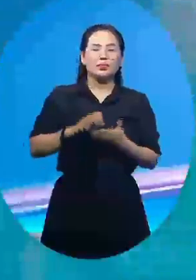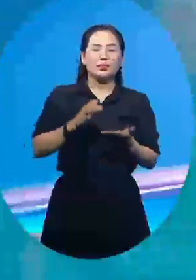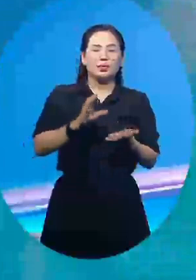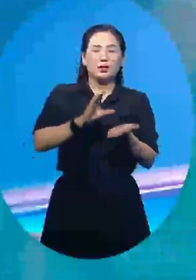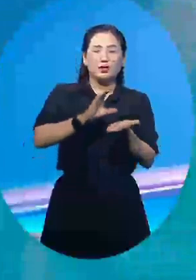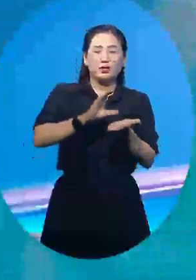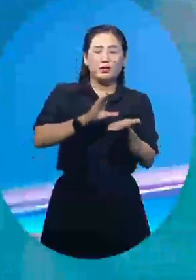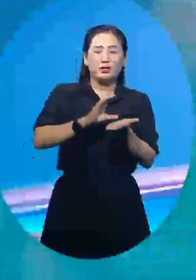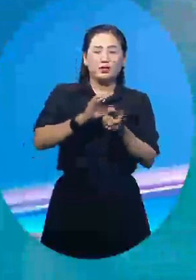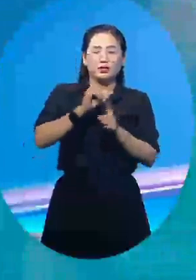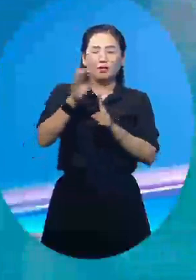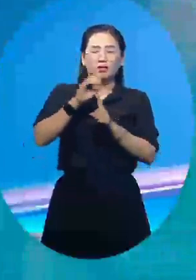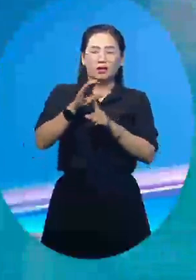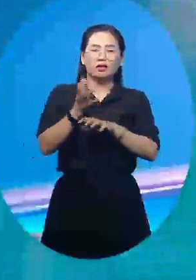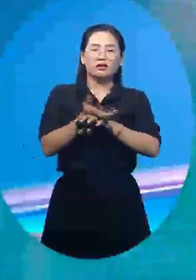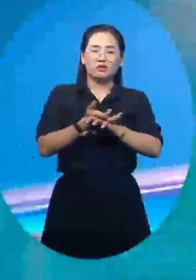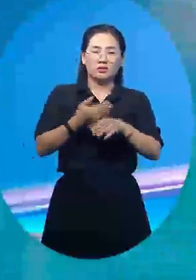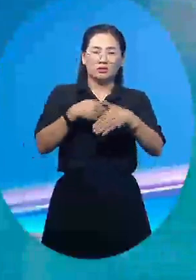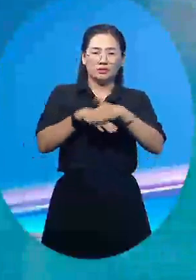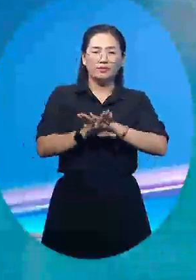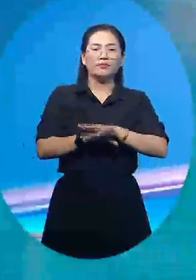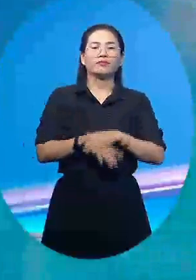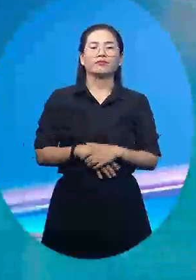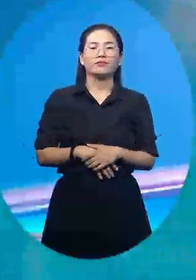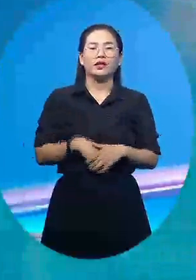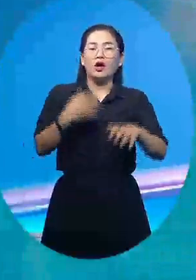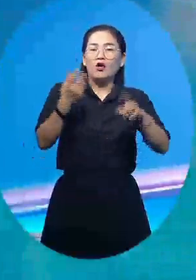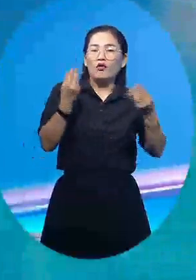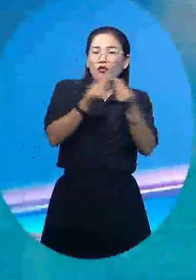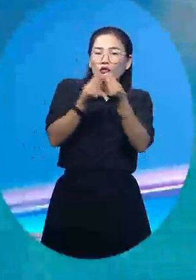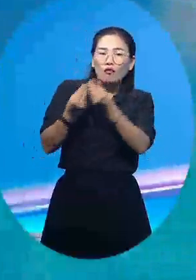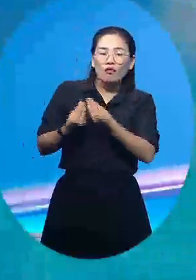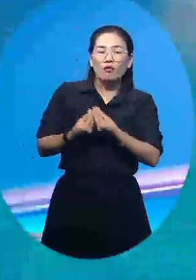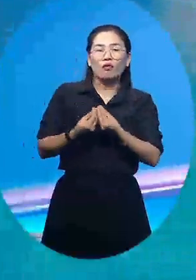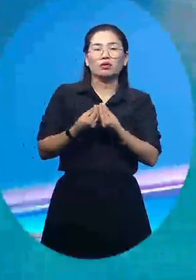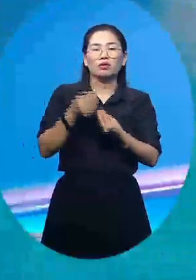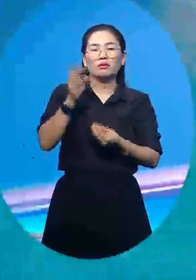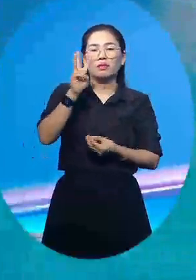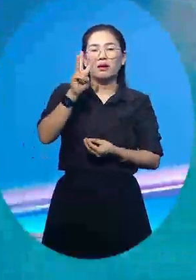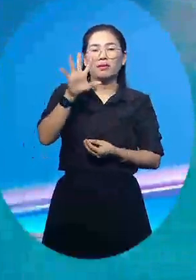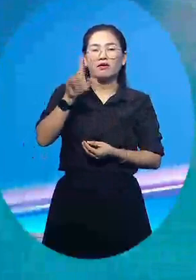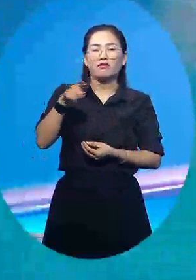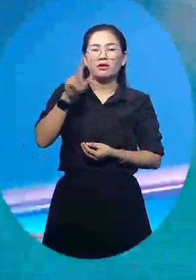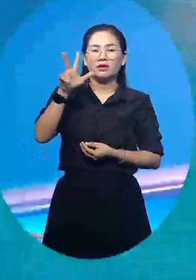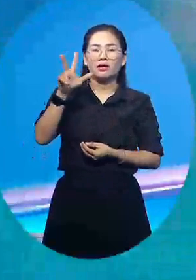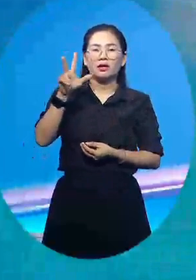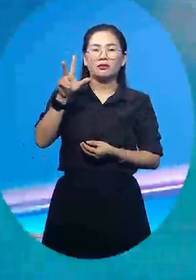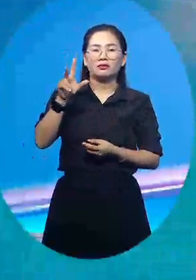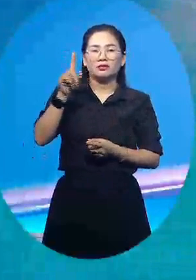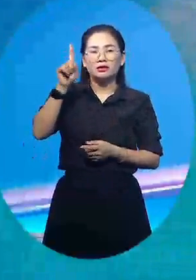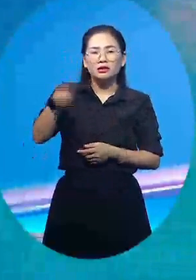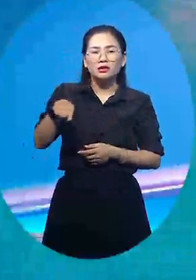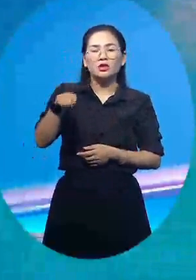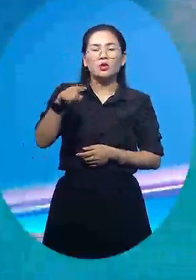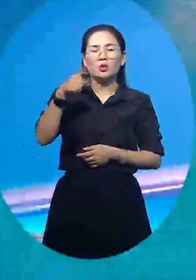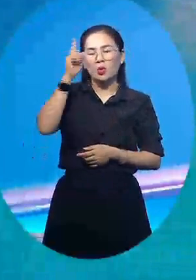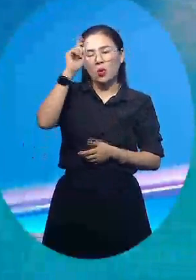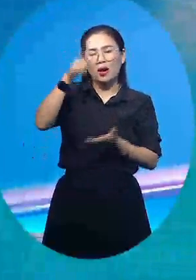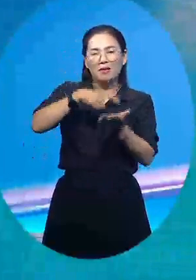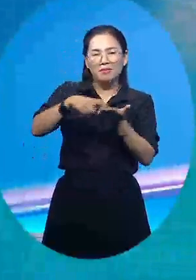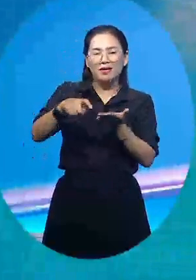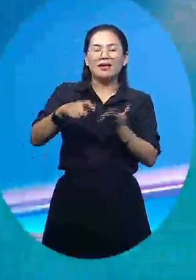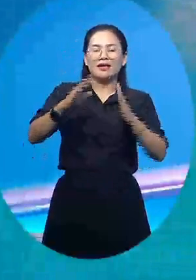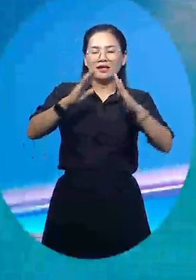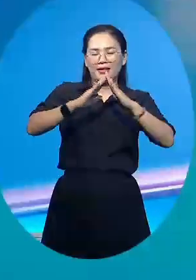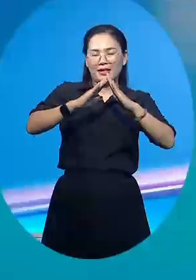trở lại với những thông tin trong nước thưa quý vị với vốn đầu tư trên 35,8 triệu đô la Mỹ nhà máy nước bình an xây dựng và đưa